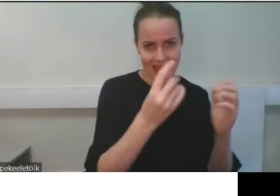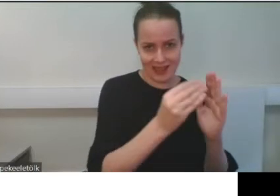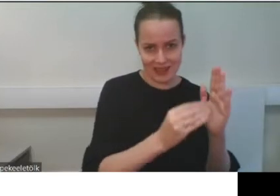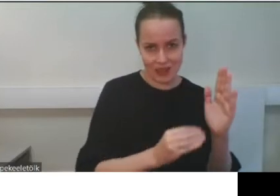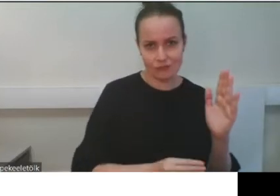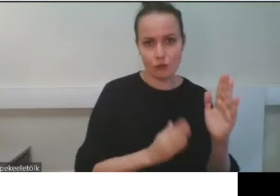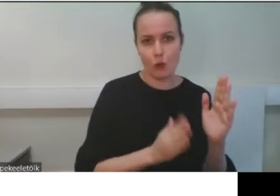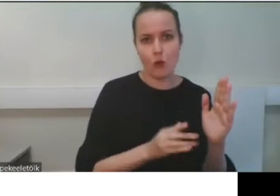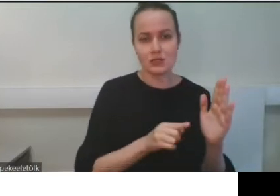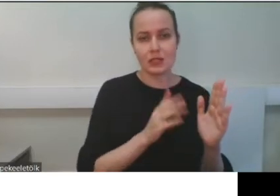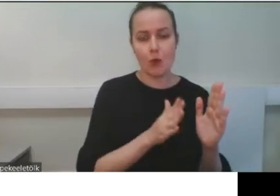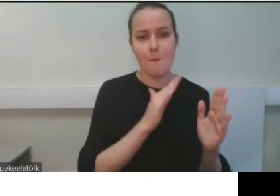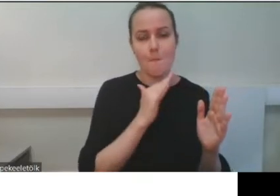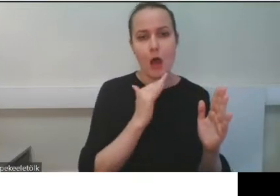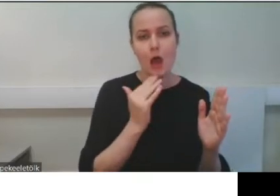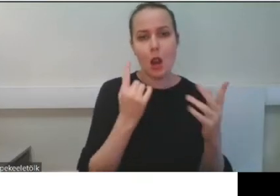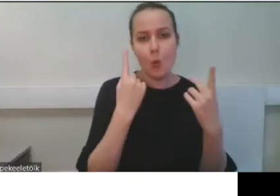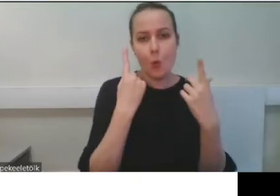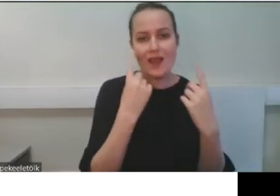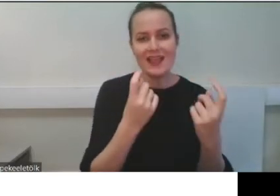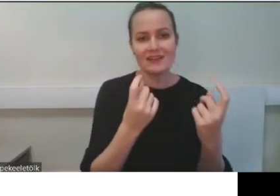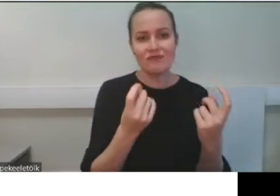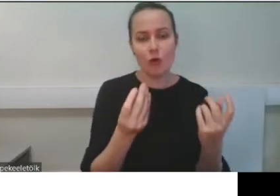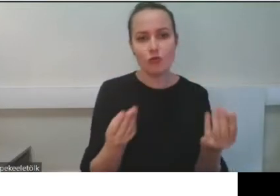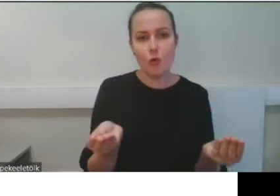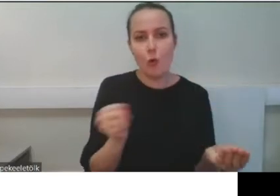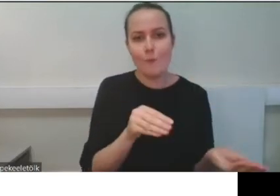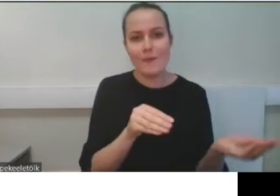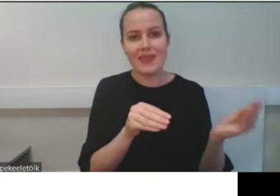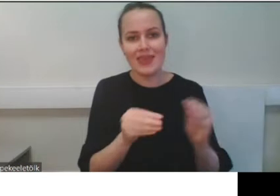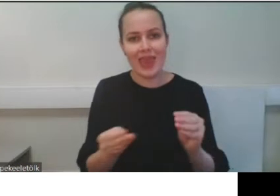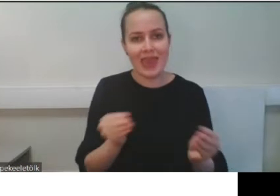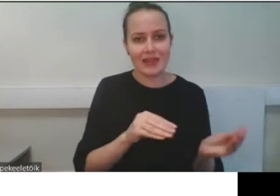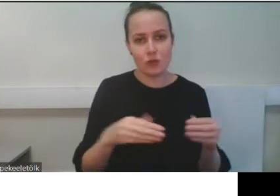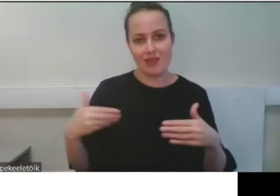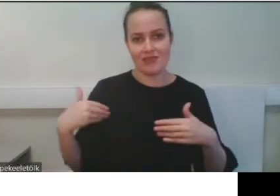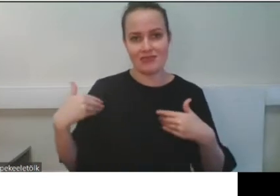et kui 2017 oli kõige kõrgem töötuse määr just nimelt puuetega inimeste seas ,